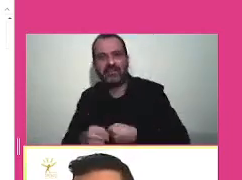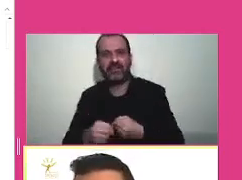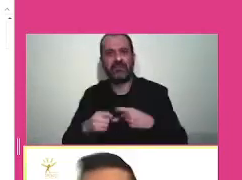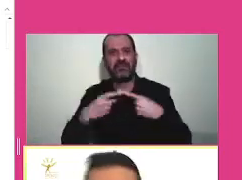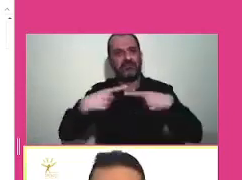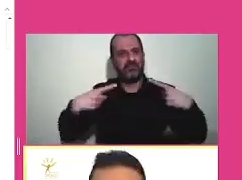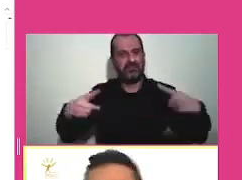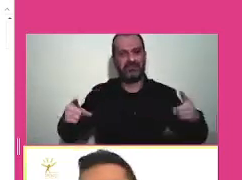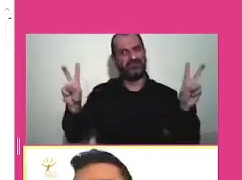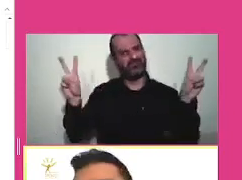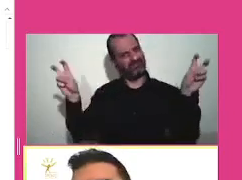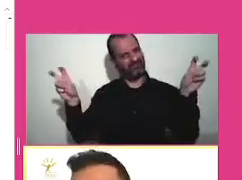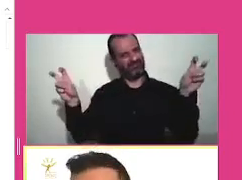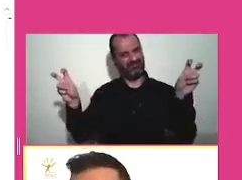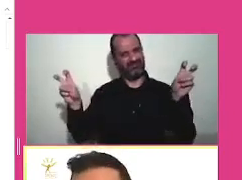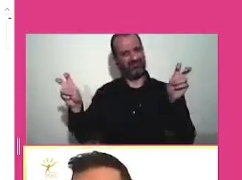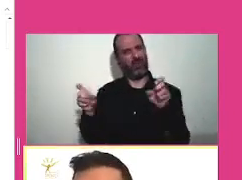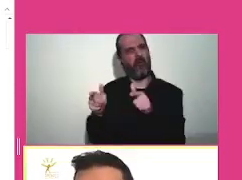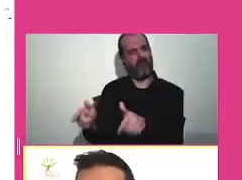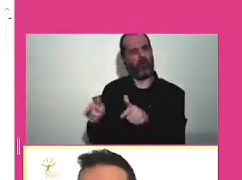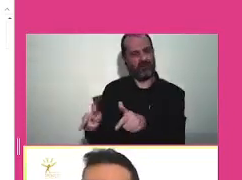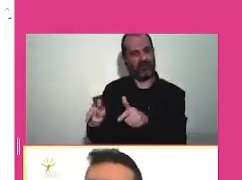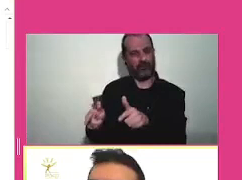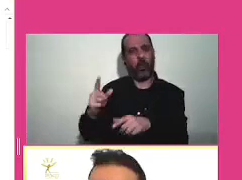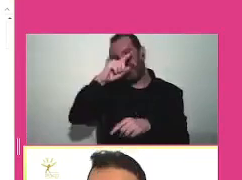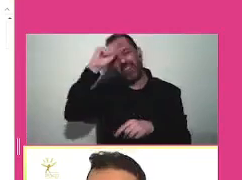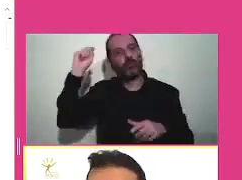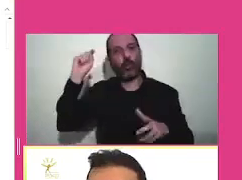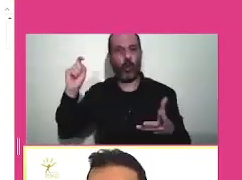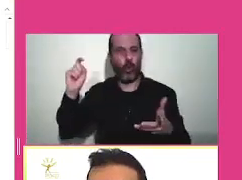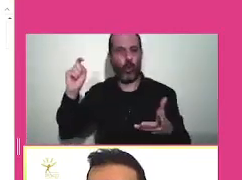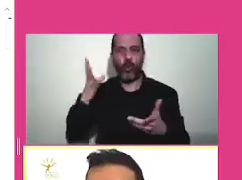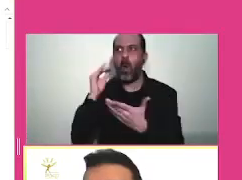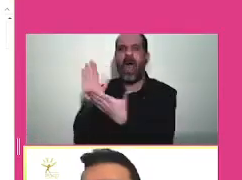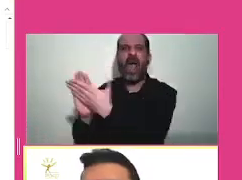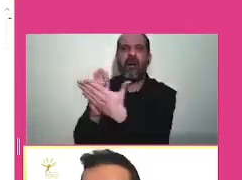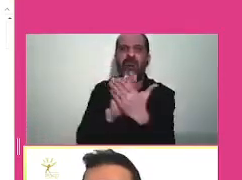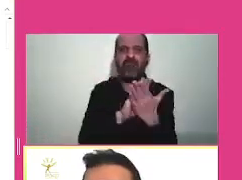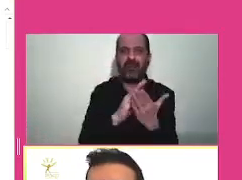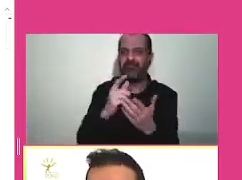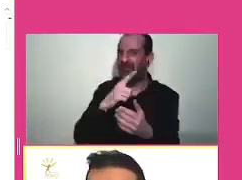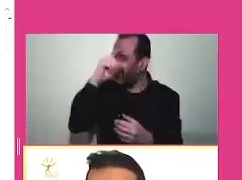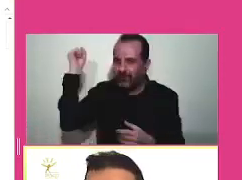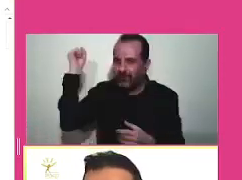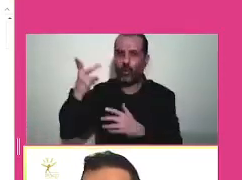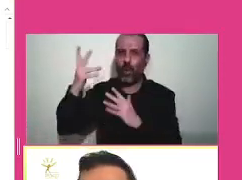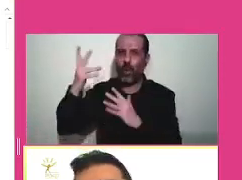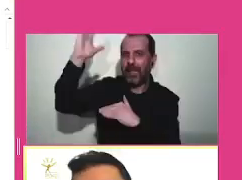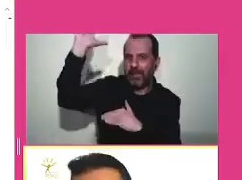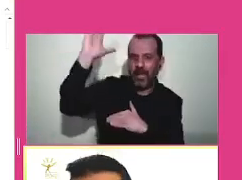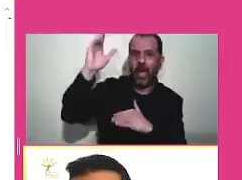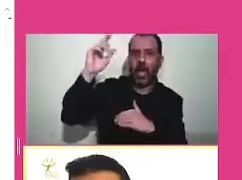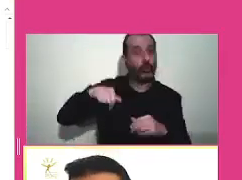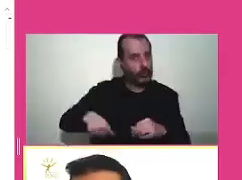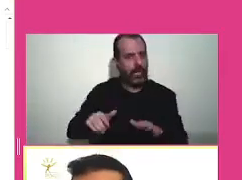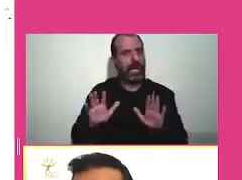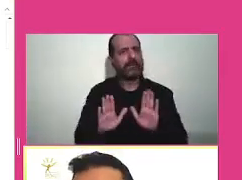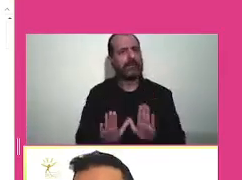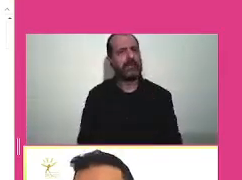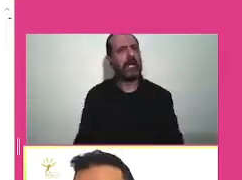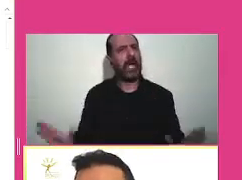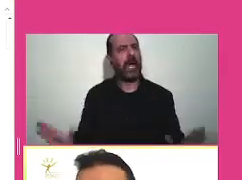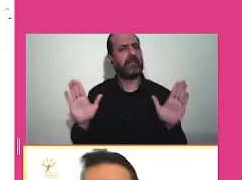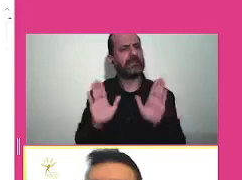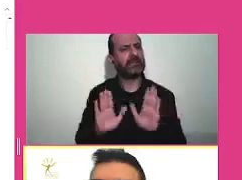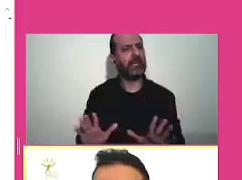φροντίζω, για να μπορέσουμε να κρατήσουμε επαφή μαζί τους. Σιγά σιγά χαιρόμαστε που αυτό το επιτυγχάνουμε. Ασφαλώς περιμένουμε να βγούμε από